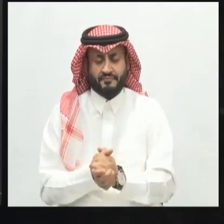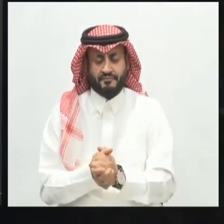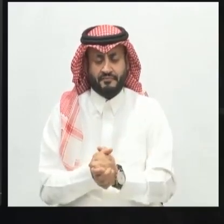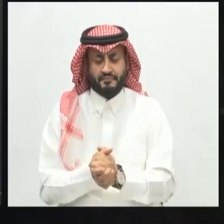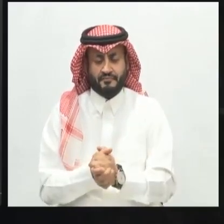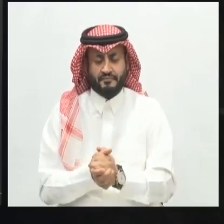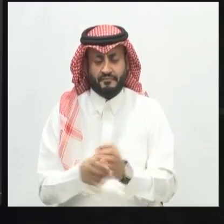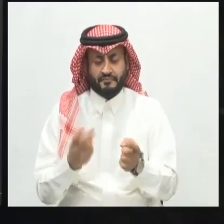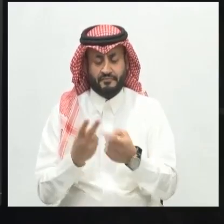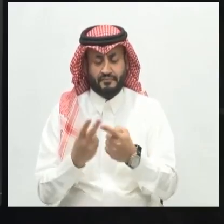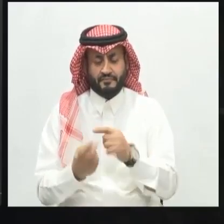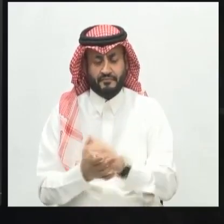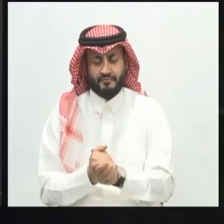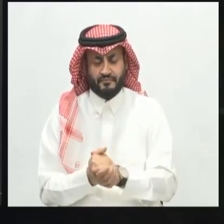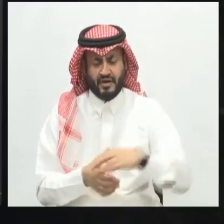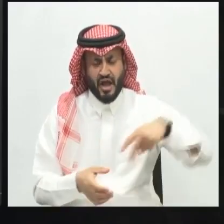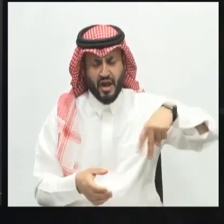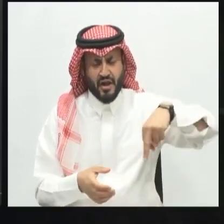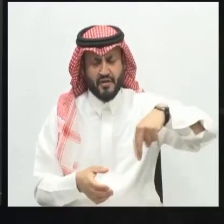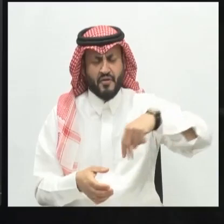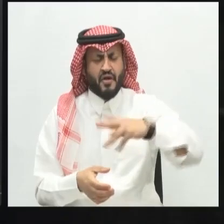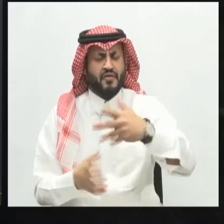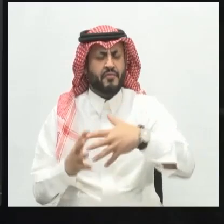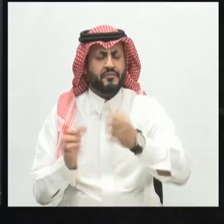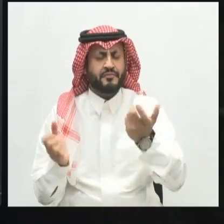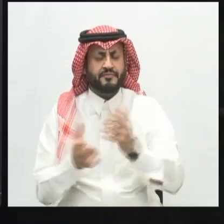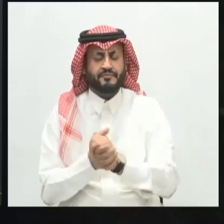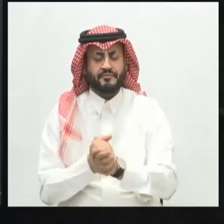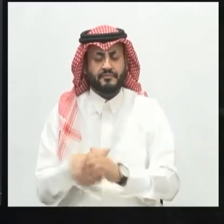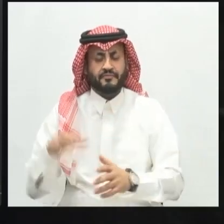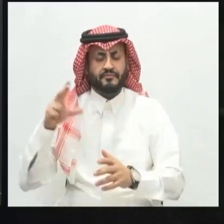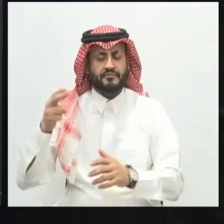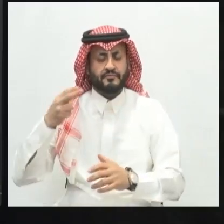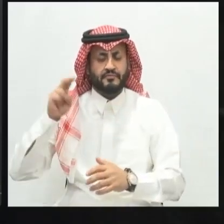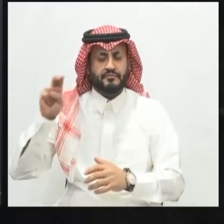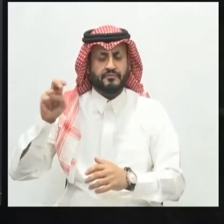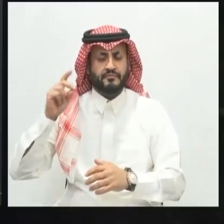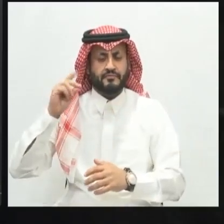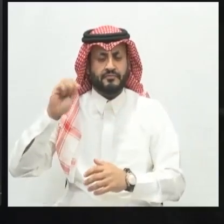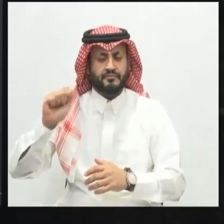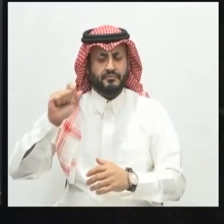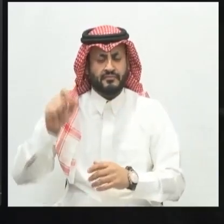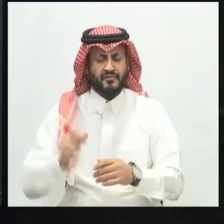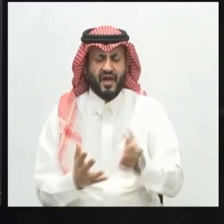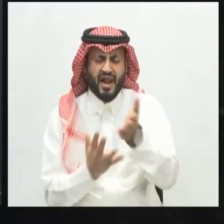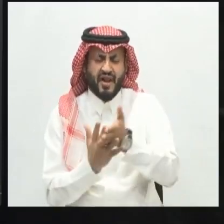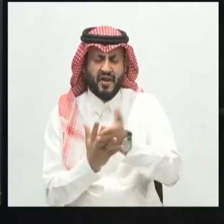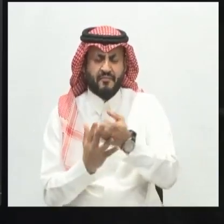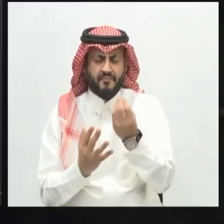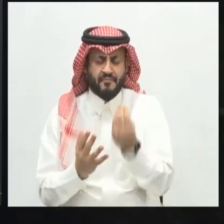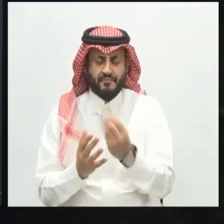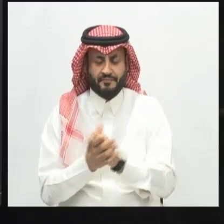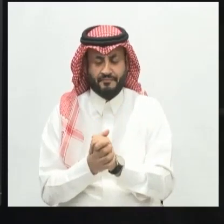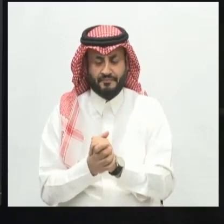فيكم ثانيا القصد في المشي ماذا اقصد بكلمه كلمه القصد هو التوسط بارك الله